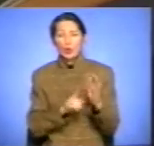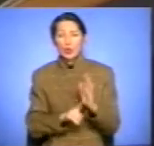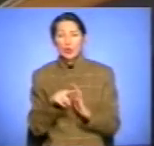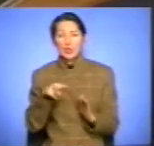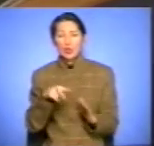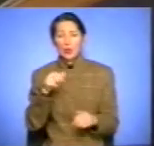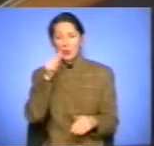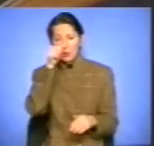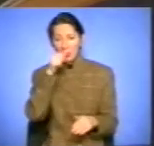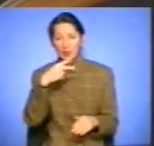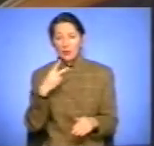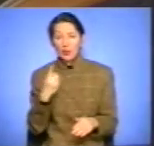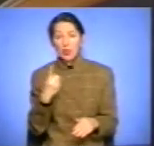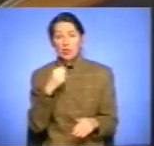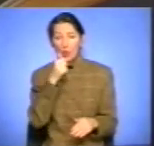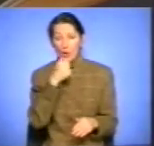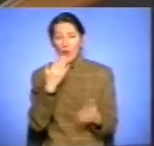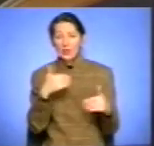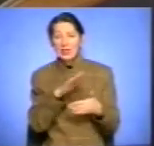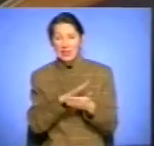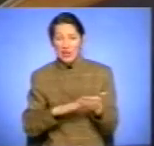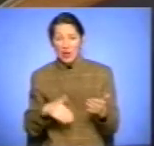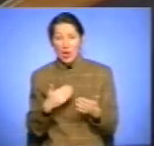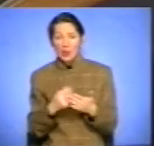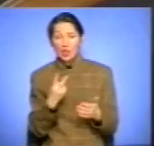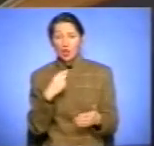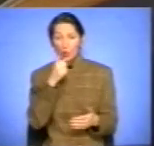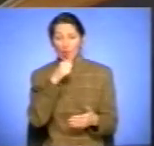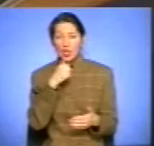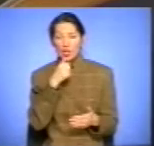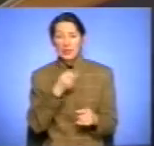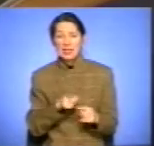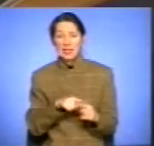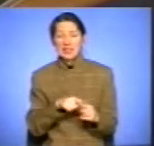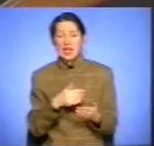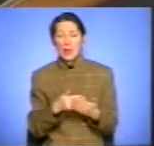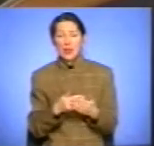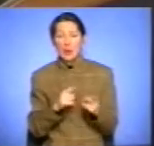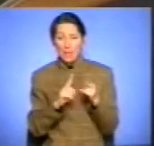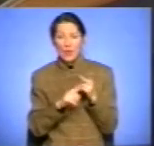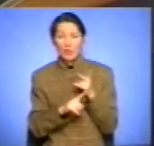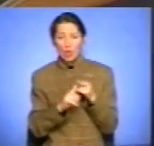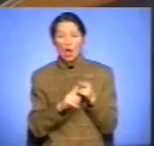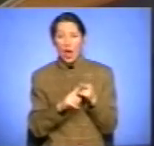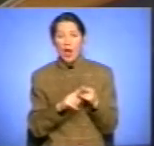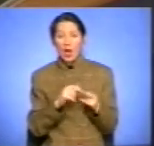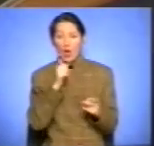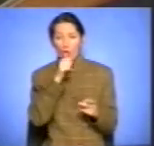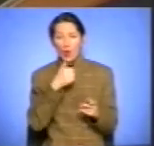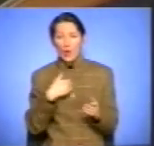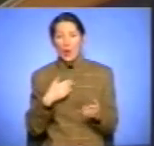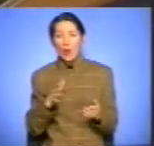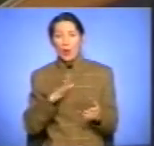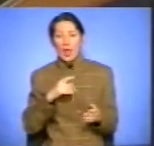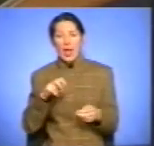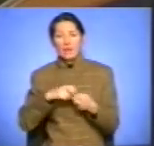місяці 2011 року він вже триває рахуйте майже другий рік за цей Майже півтора року мета говорити за півтора року ми тільки прийшли в